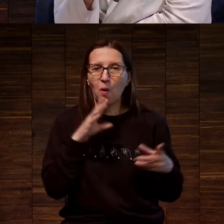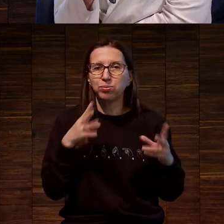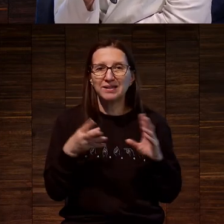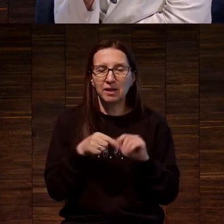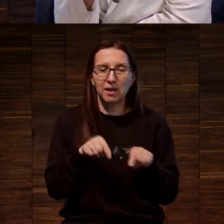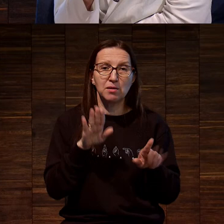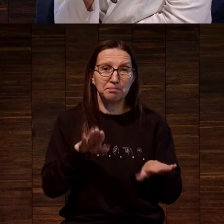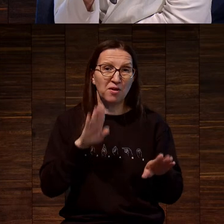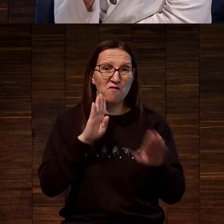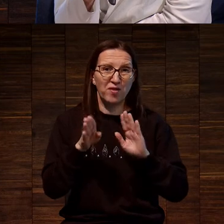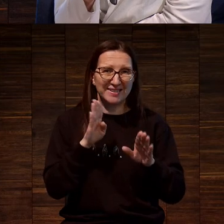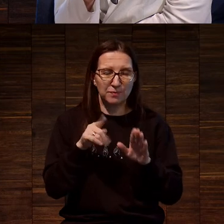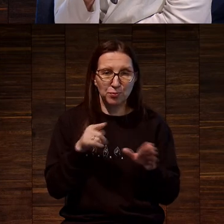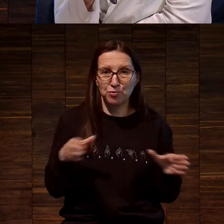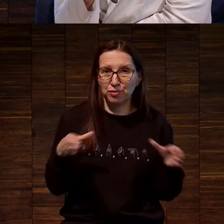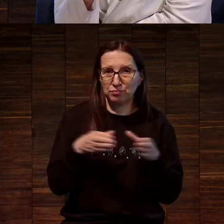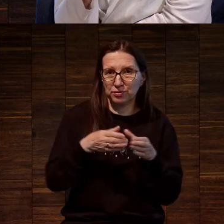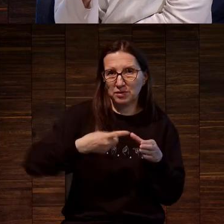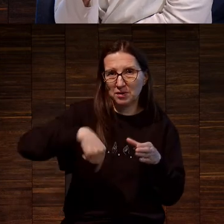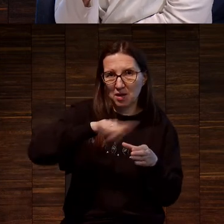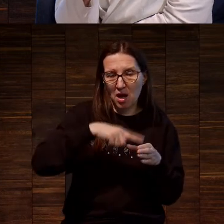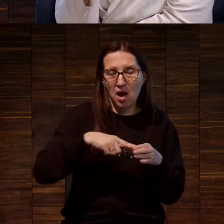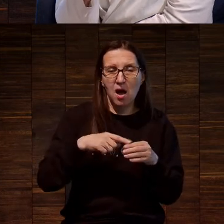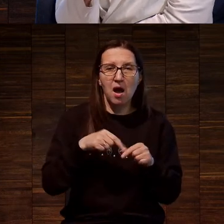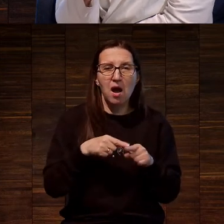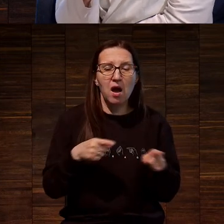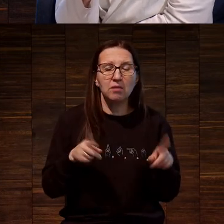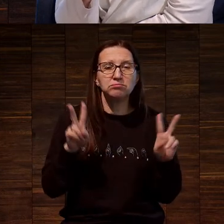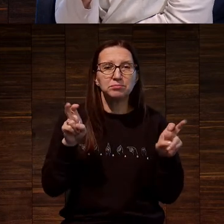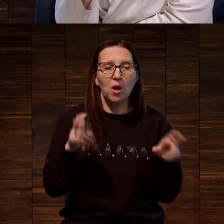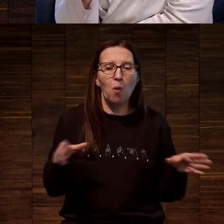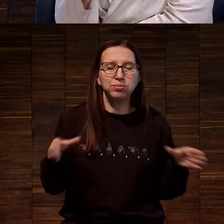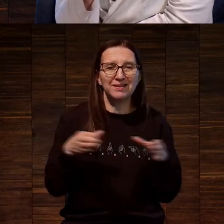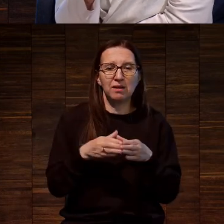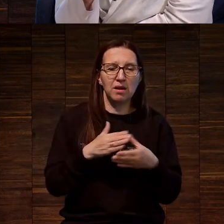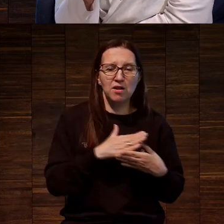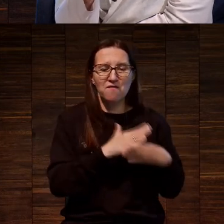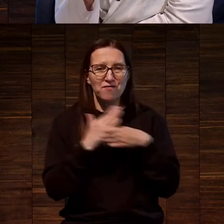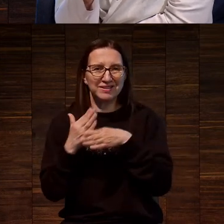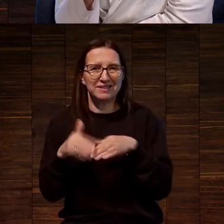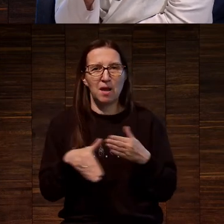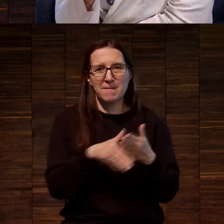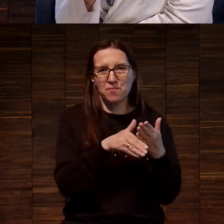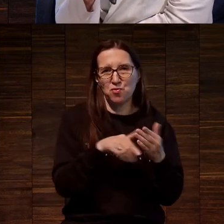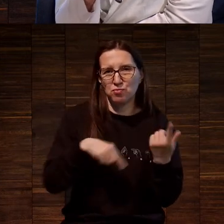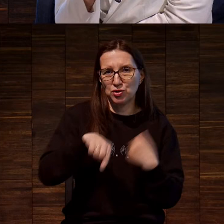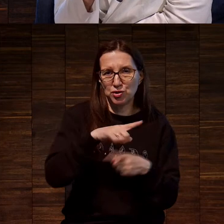объединение на Фейсбуке, где объединение взаимопомощи художников и